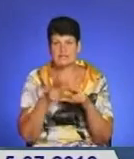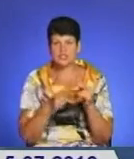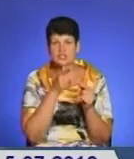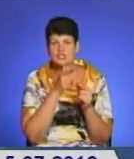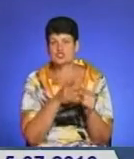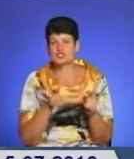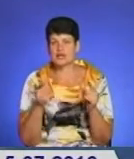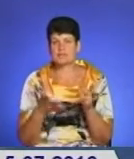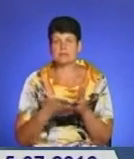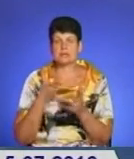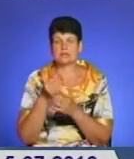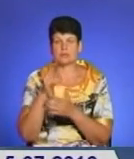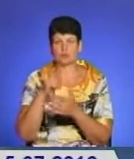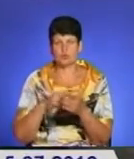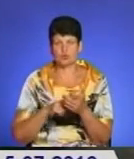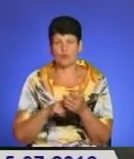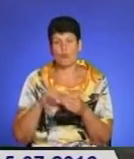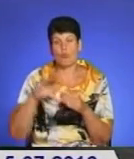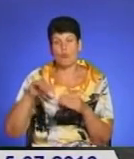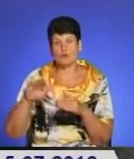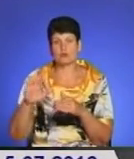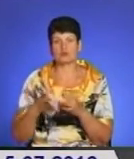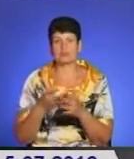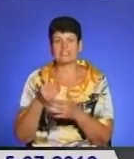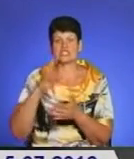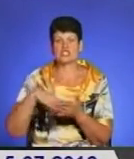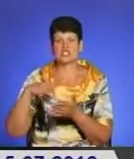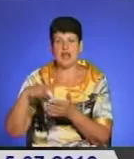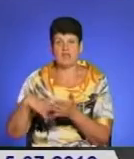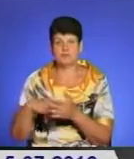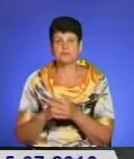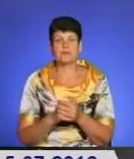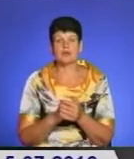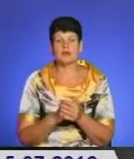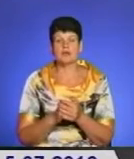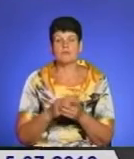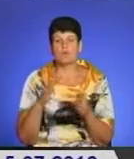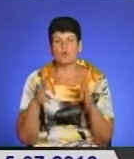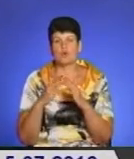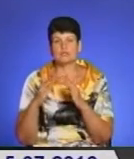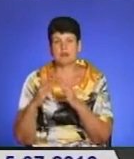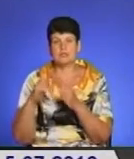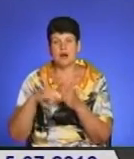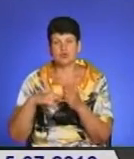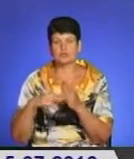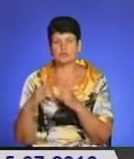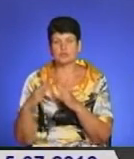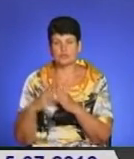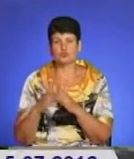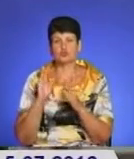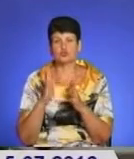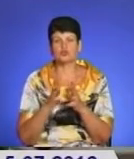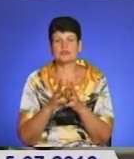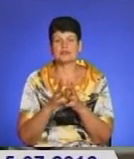2 місяців боржникам нарахують штраф. Обкладаються податком на нерухомість тільки ті квадрати, що перевищують пільгову